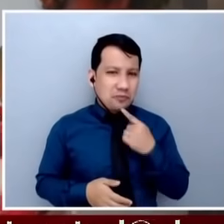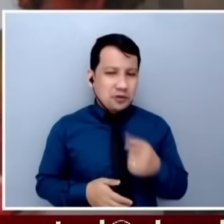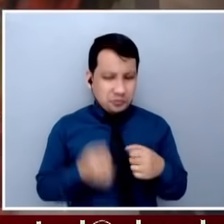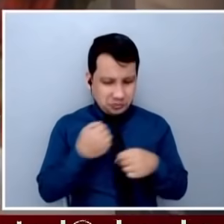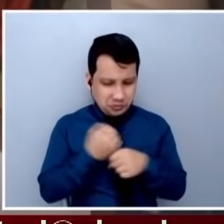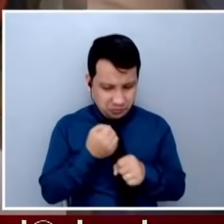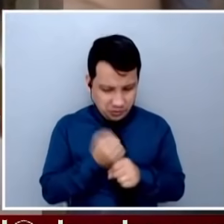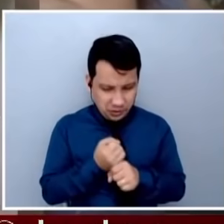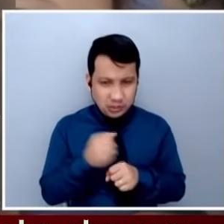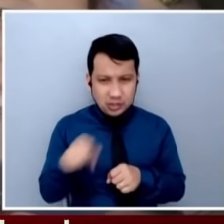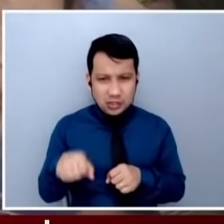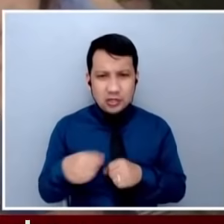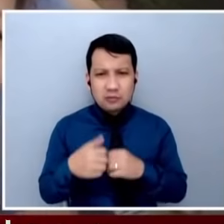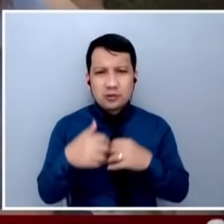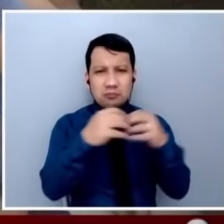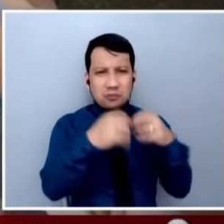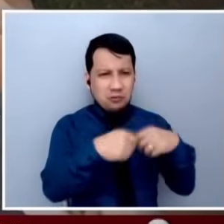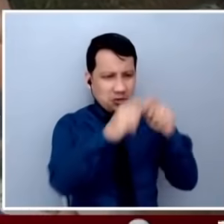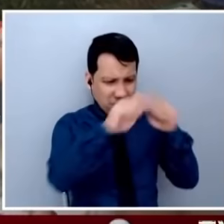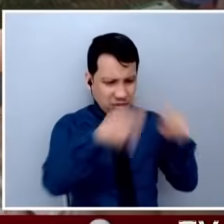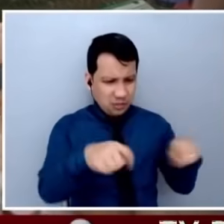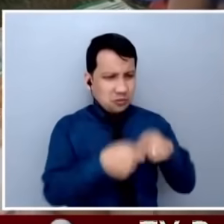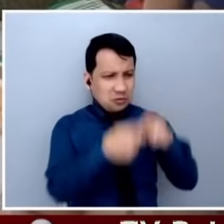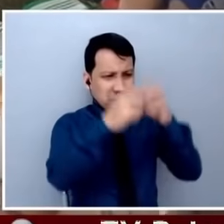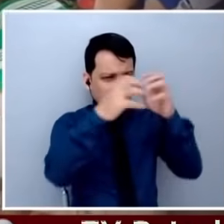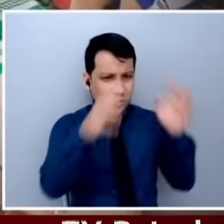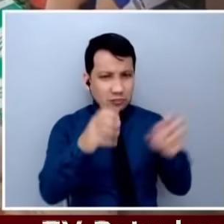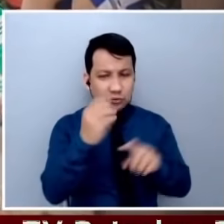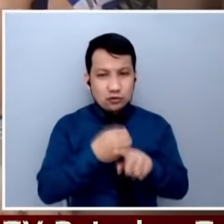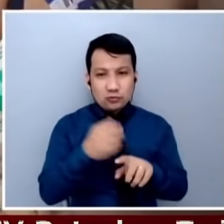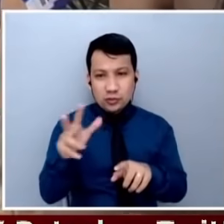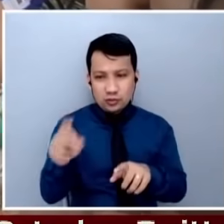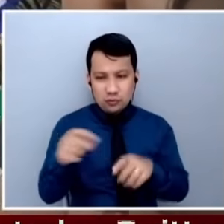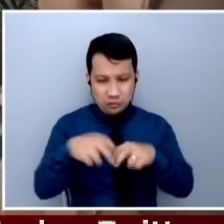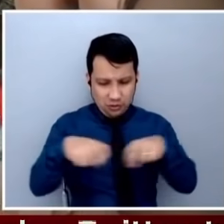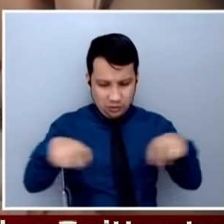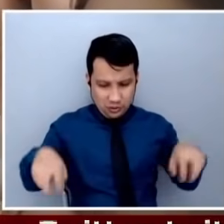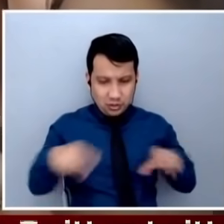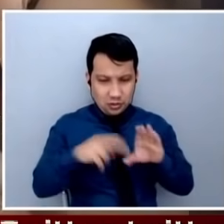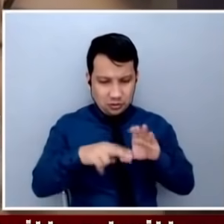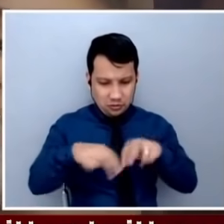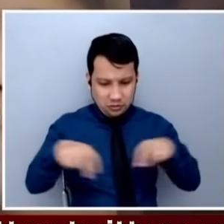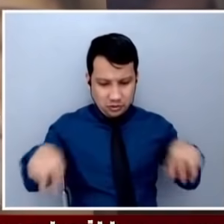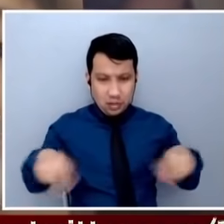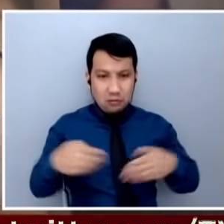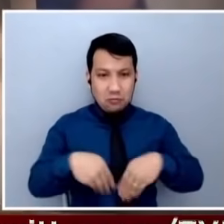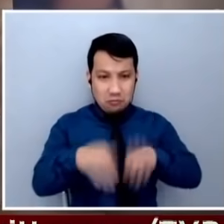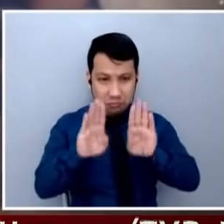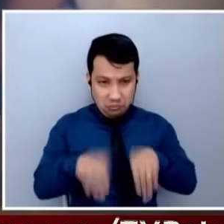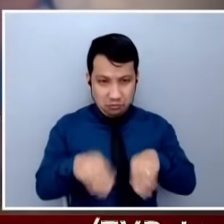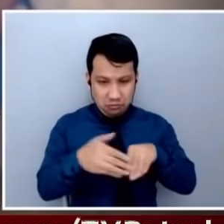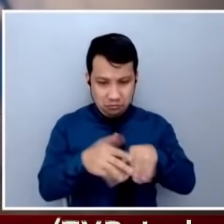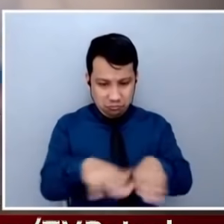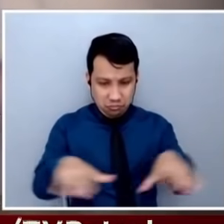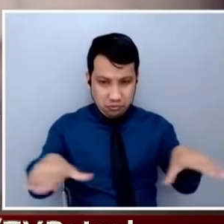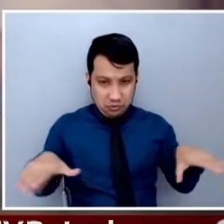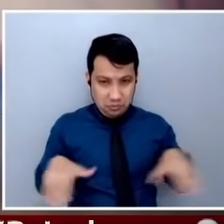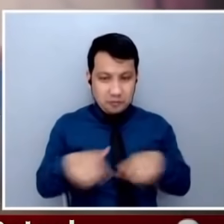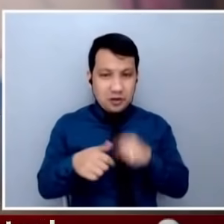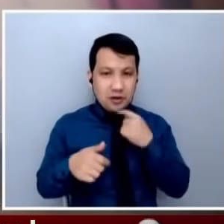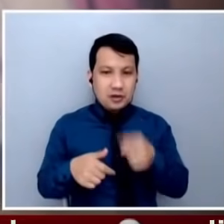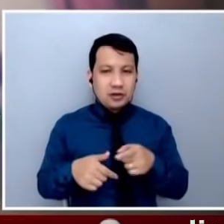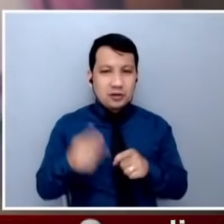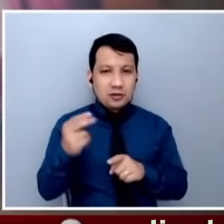kami nung tent, tapos dinadala na po namin yung mga chairs na gagamitin, mga banig, kasi pagdating po ng